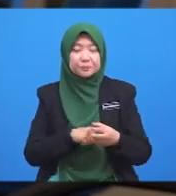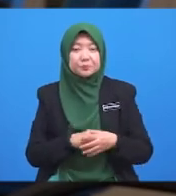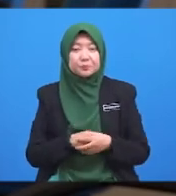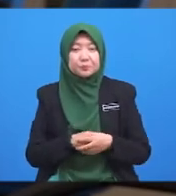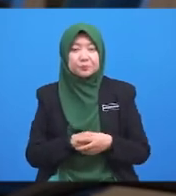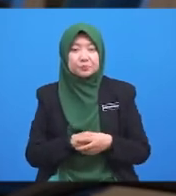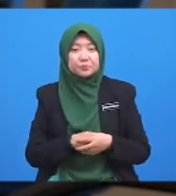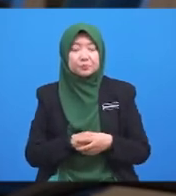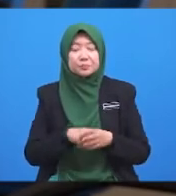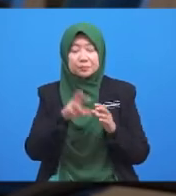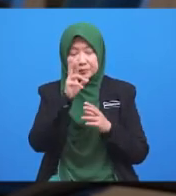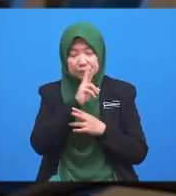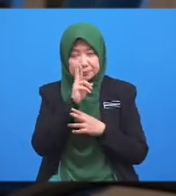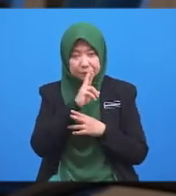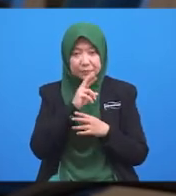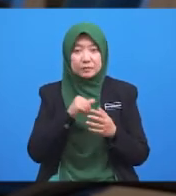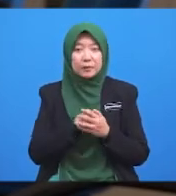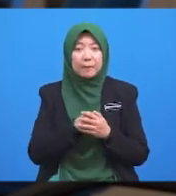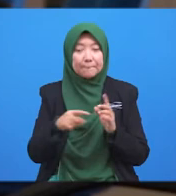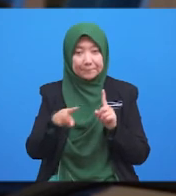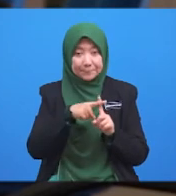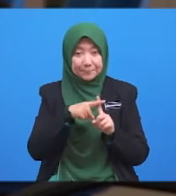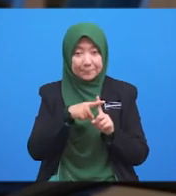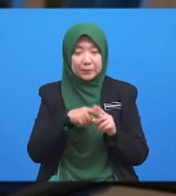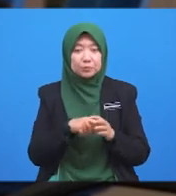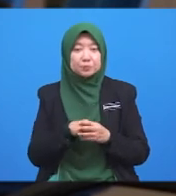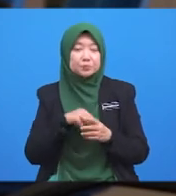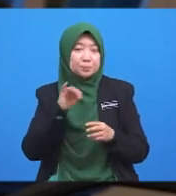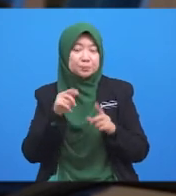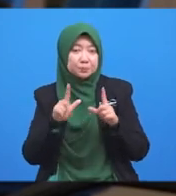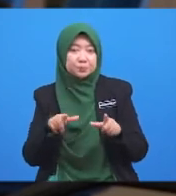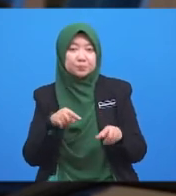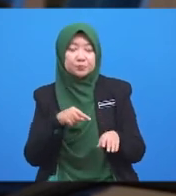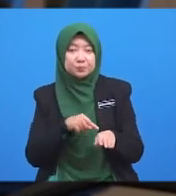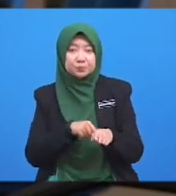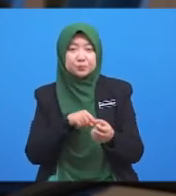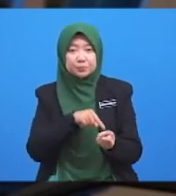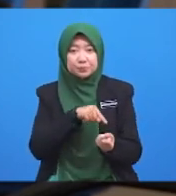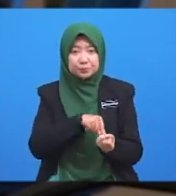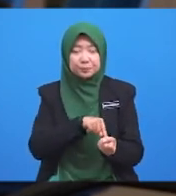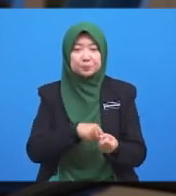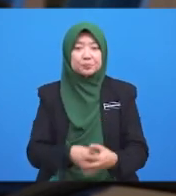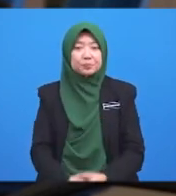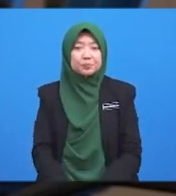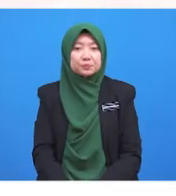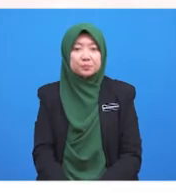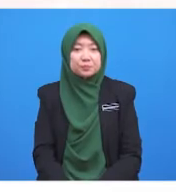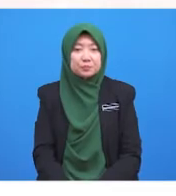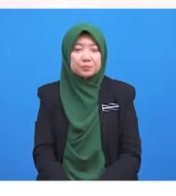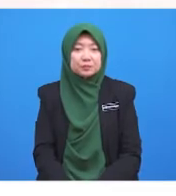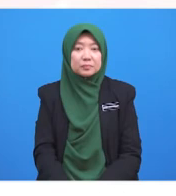otot-otot. Merah, positif yang diletakkan di origin otot-otot.